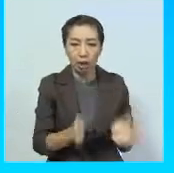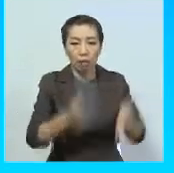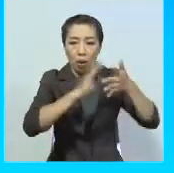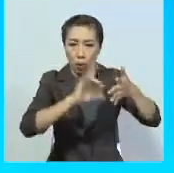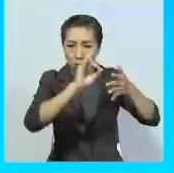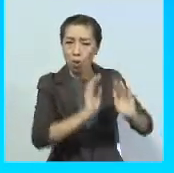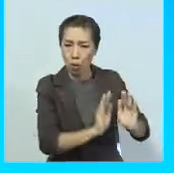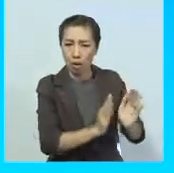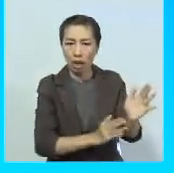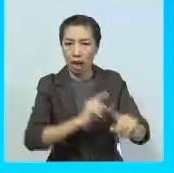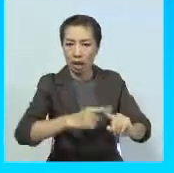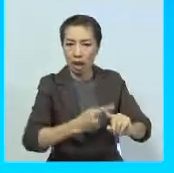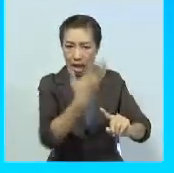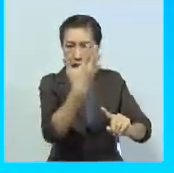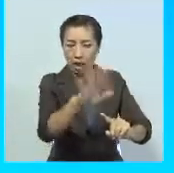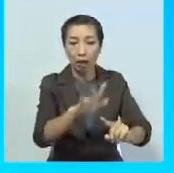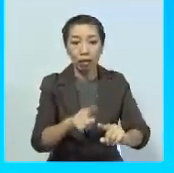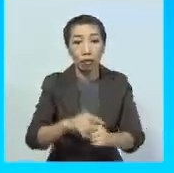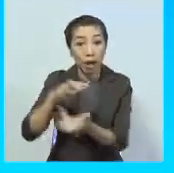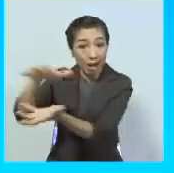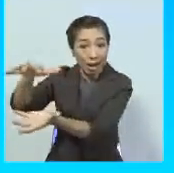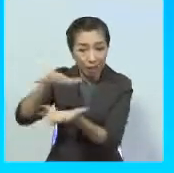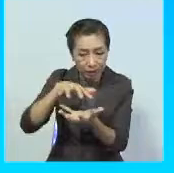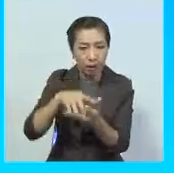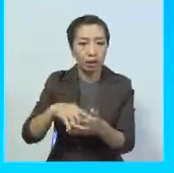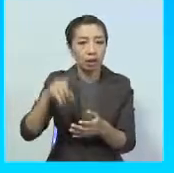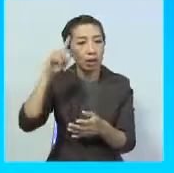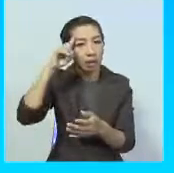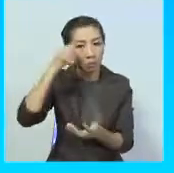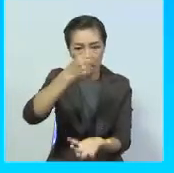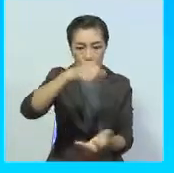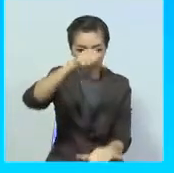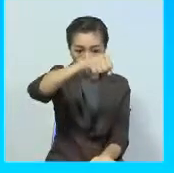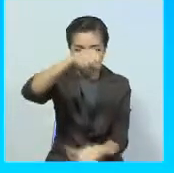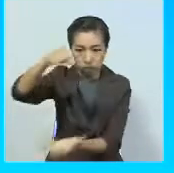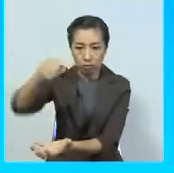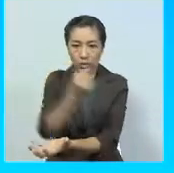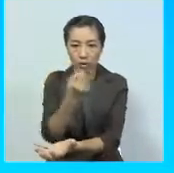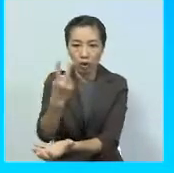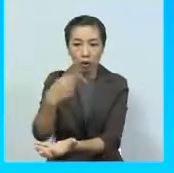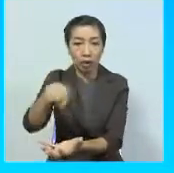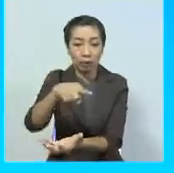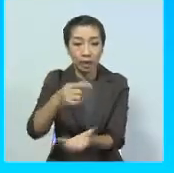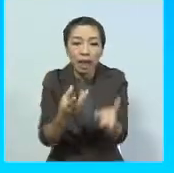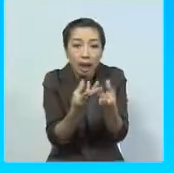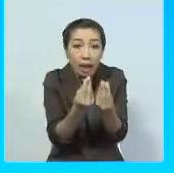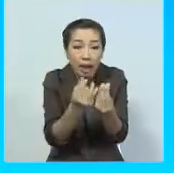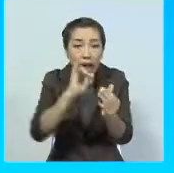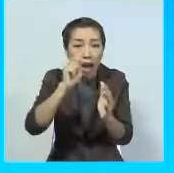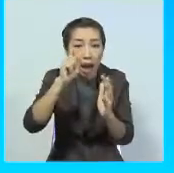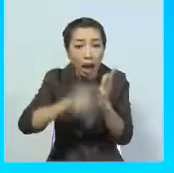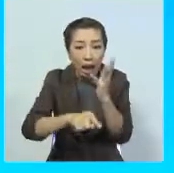มาณ5 เดือนแล้วค่ะรับมาครั้งหนึ่งคุณผู้ชมคะ 1-2 กระสอบแต่ละกระสอบจะมีไอซ์บรรจุ